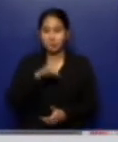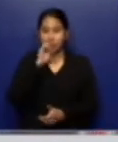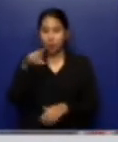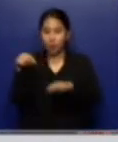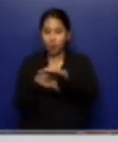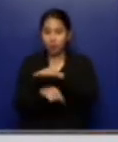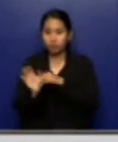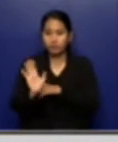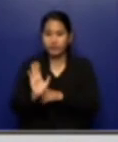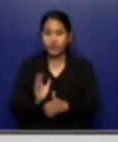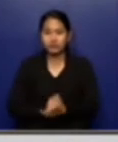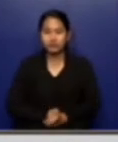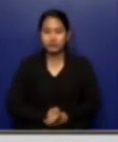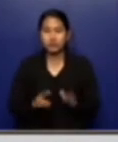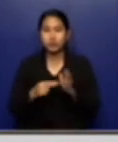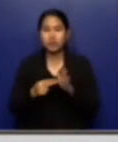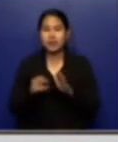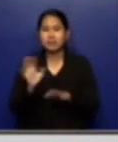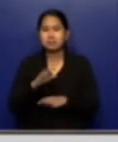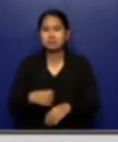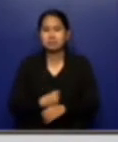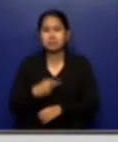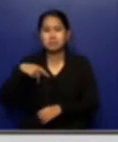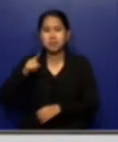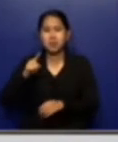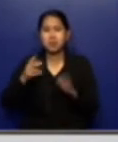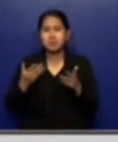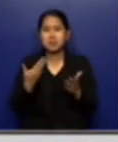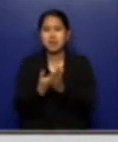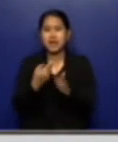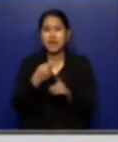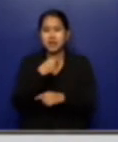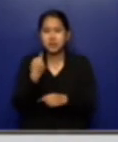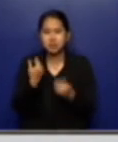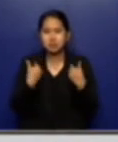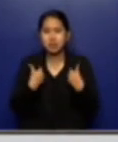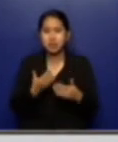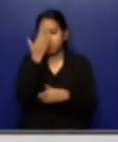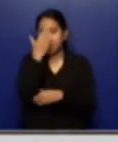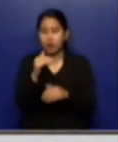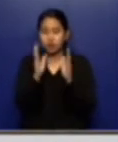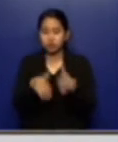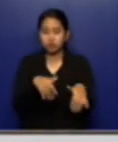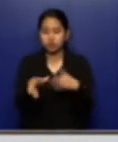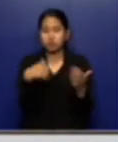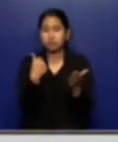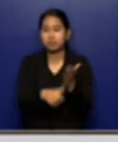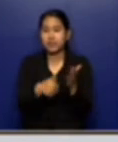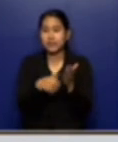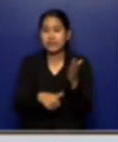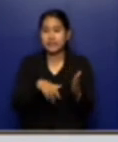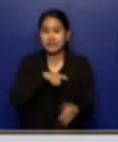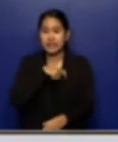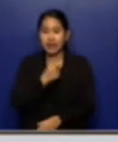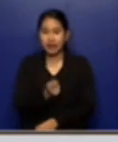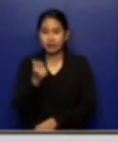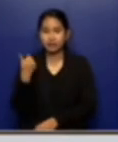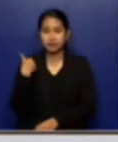ะแต่มันไม่คุ้มกับเม็ดเงินของประเทศของภาษีของประเทศ